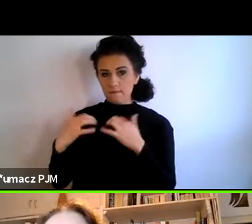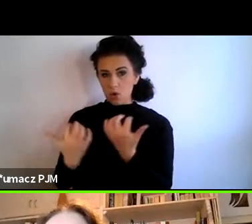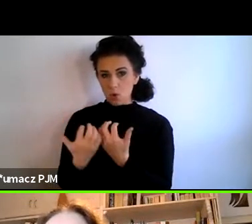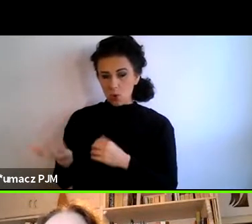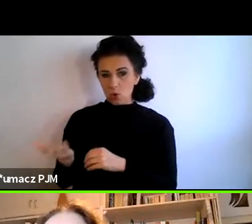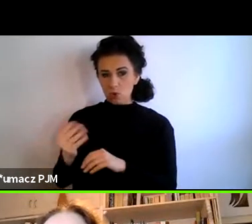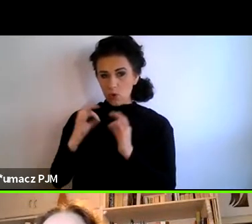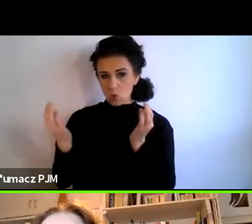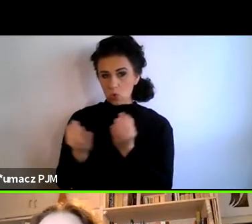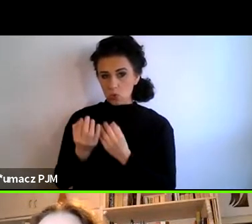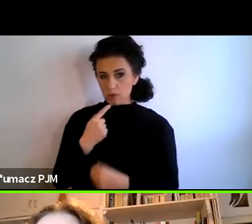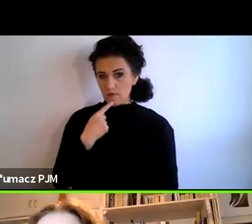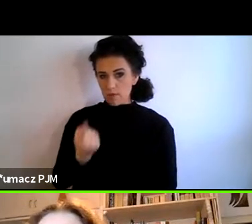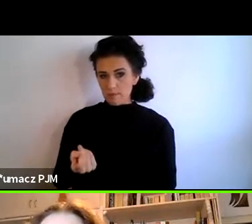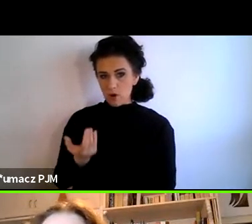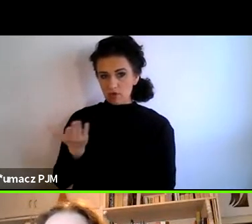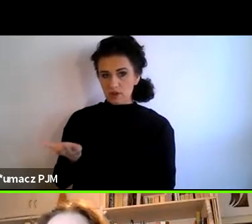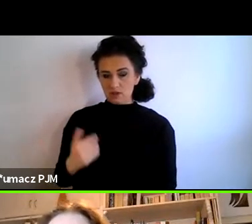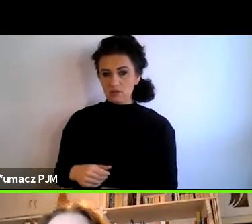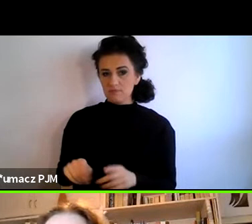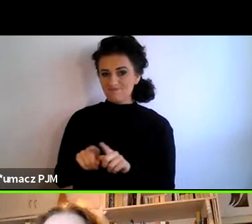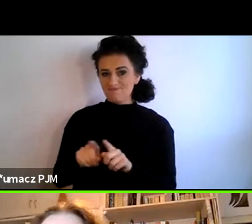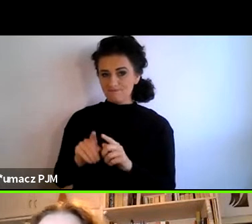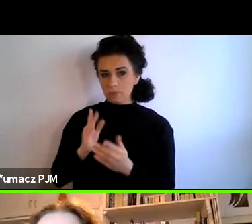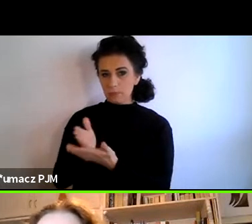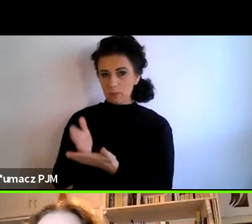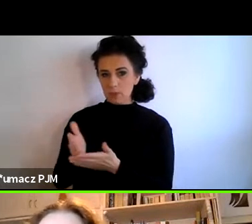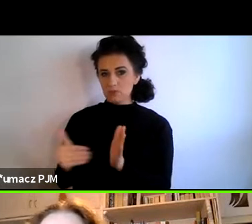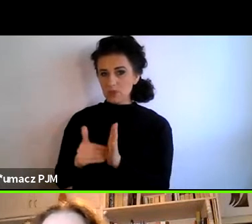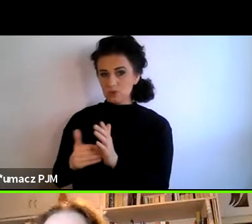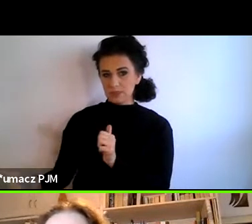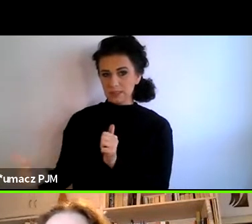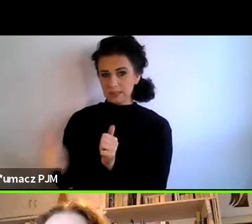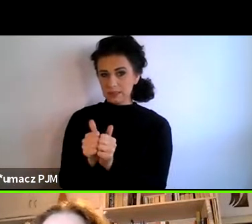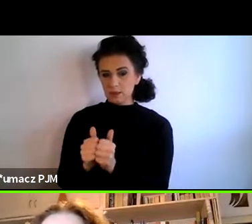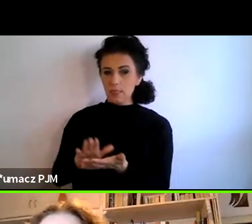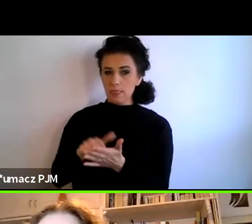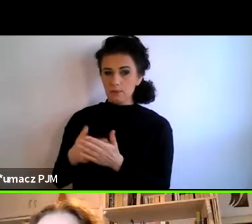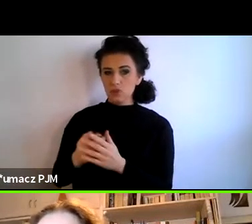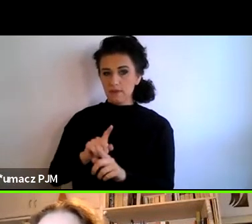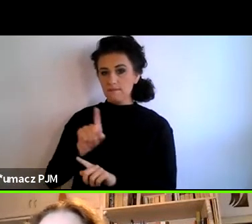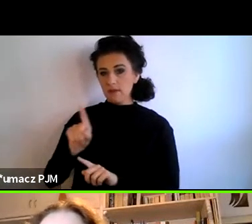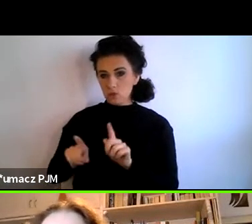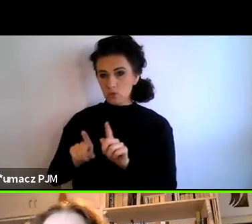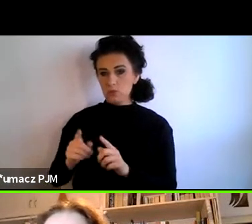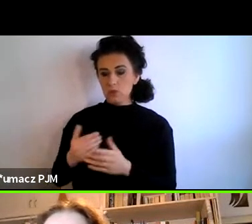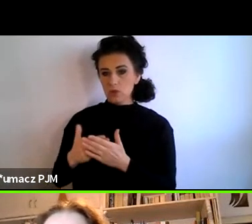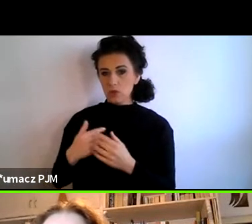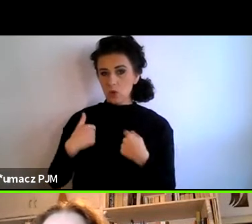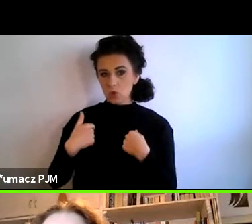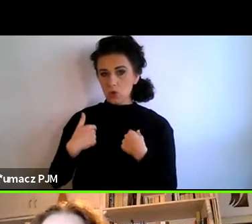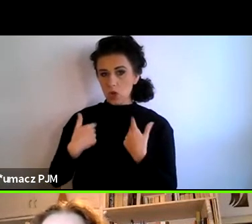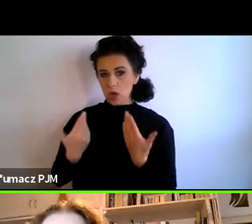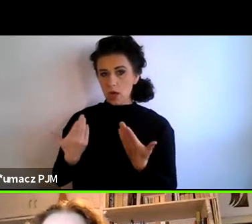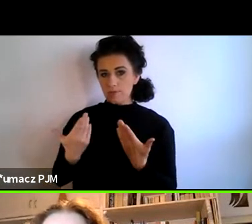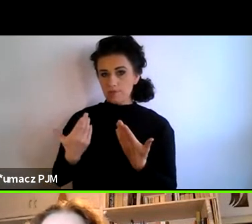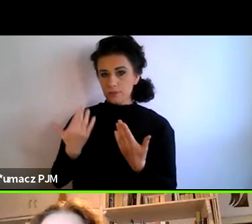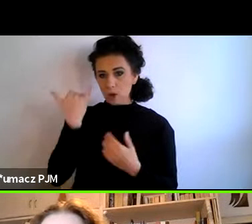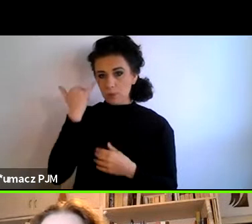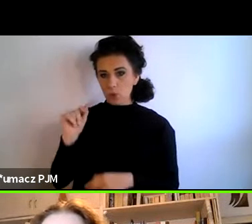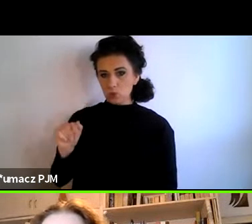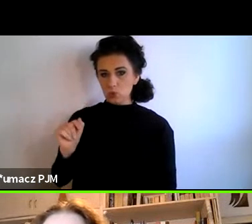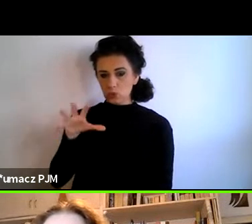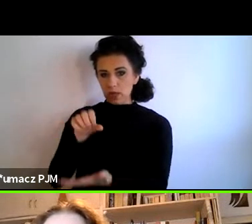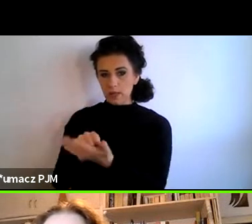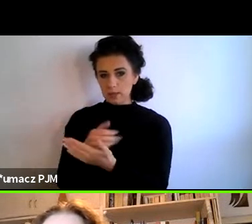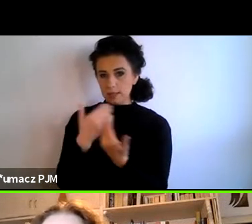pomocy w bardzo prozaicznych sprawach, na przykład wytłumaczenia się prowadzącemu, dlaczego się nie dotarło na zajęcia. I tutaj